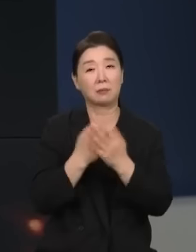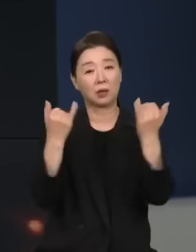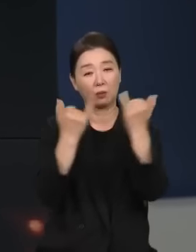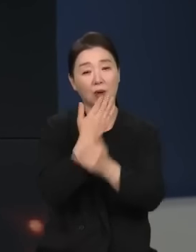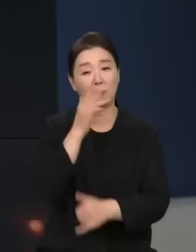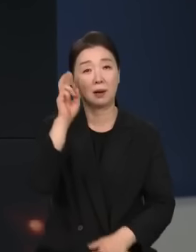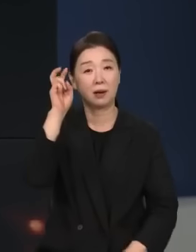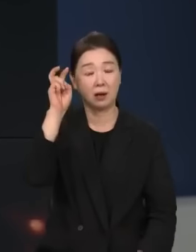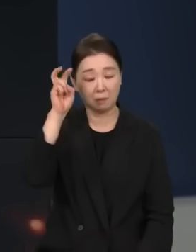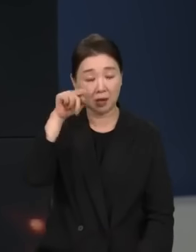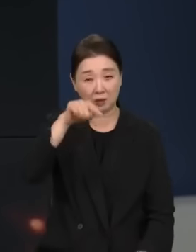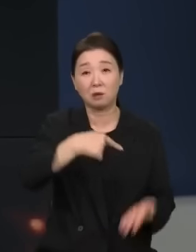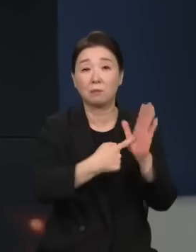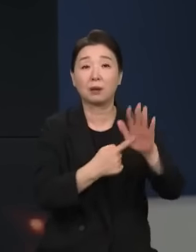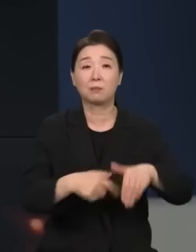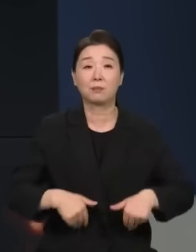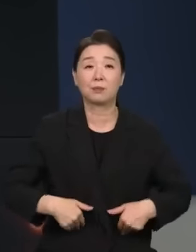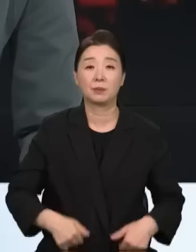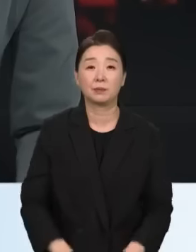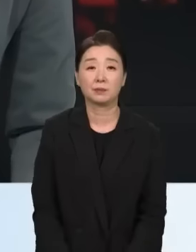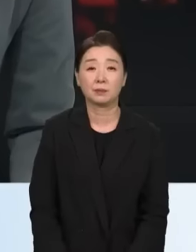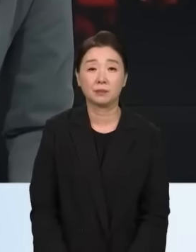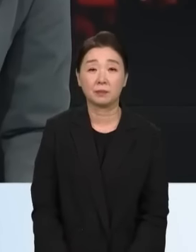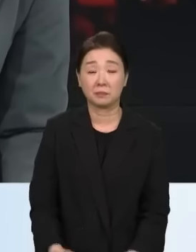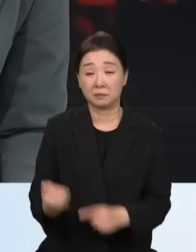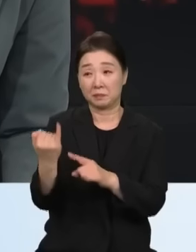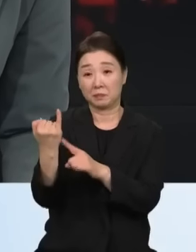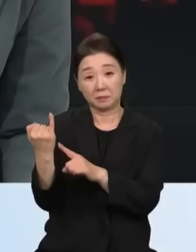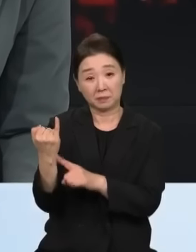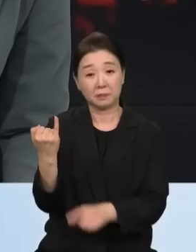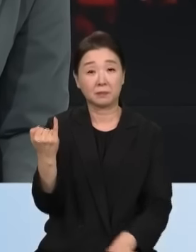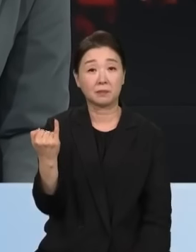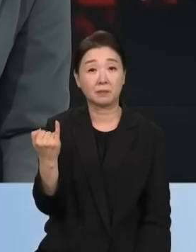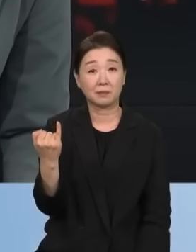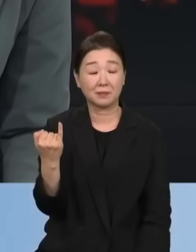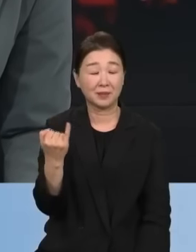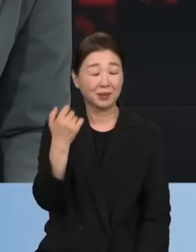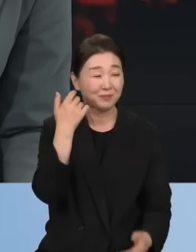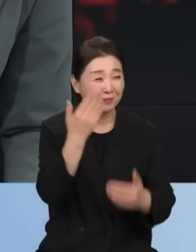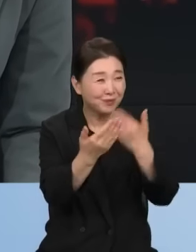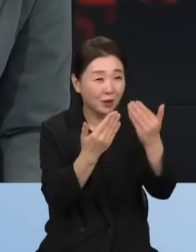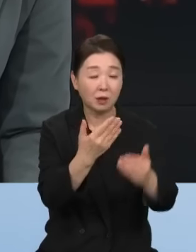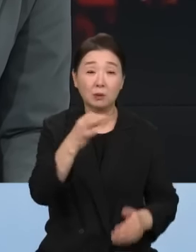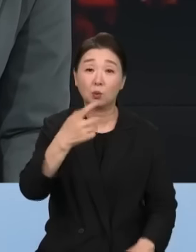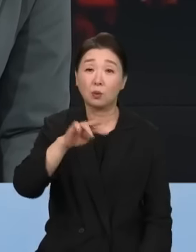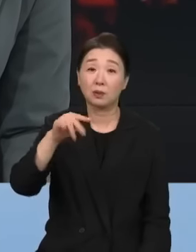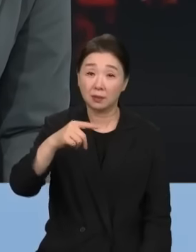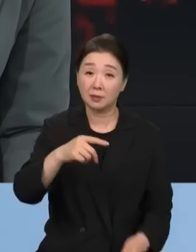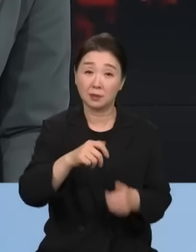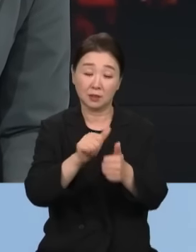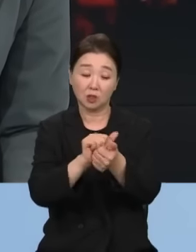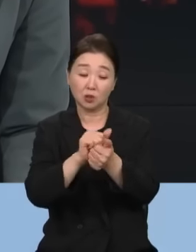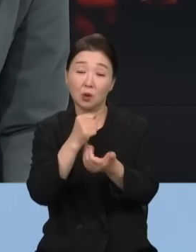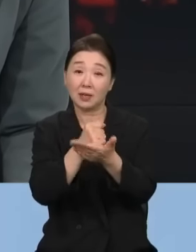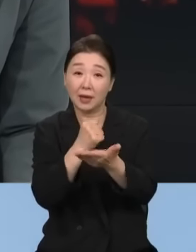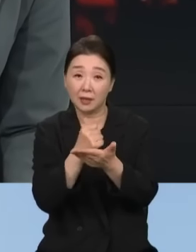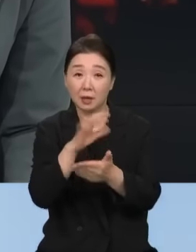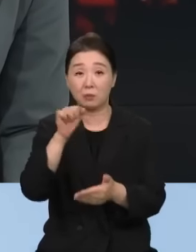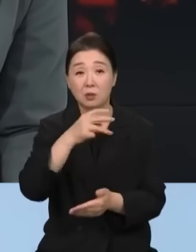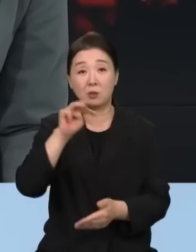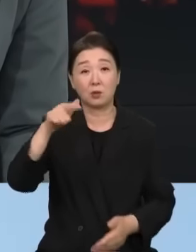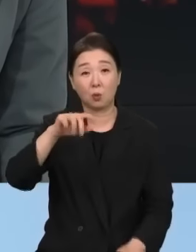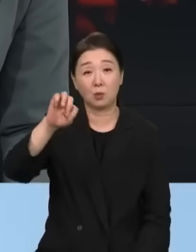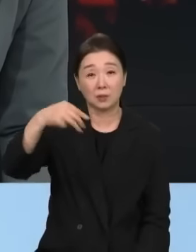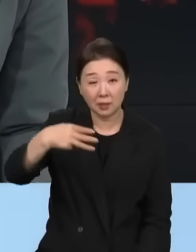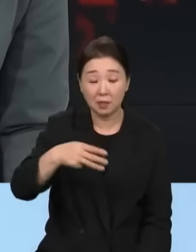아닌지 밝혀져야 할 걸로 보입니다네 그니까 집중적으로 물어본 토러스 증권 계좌나 블록딜 모두 2차 주가